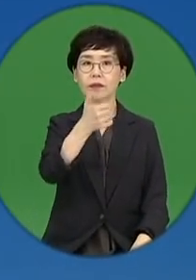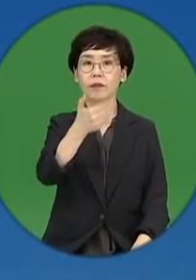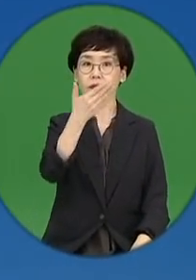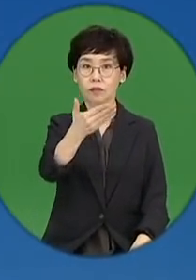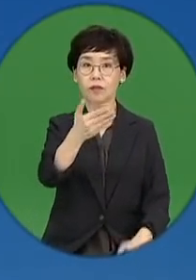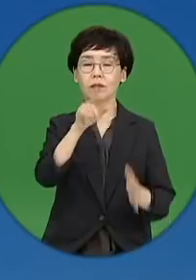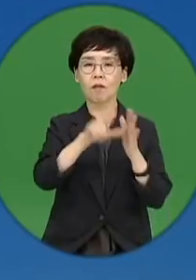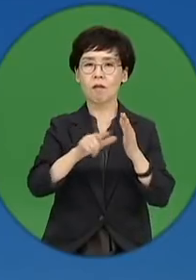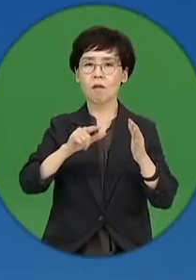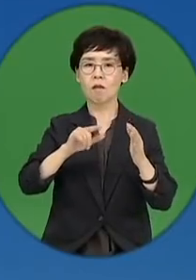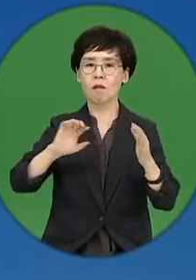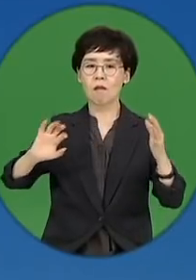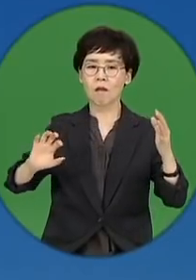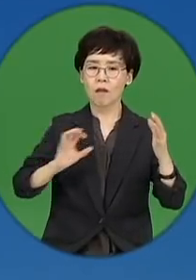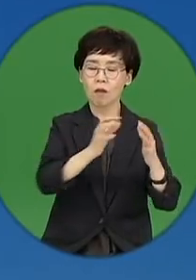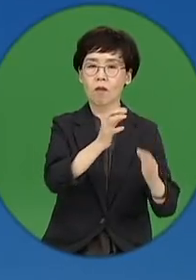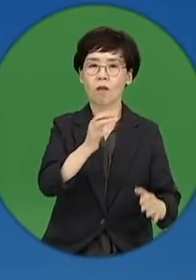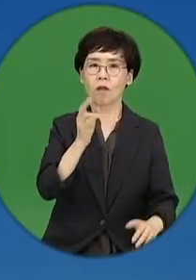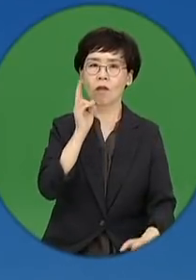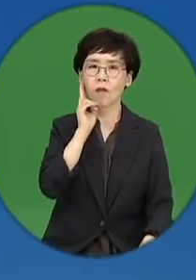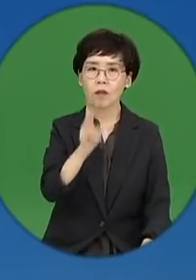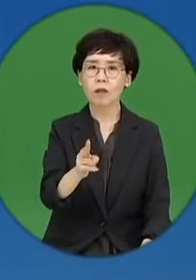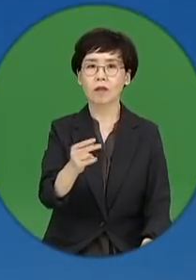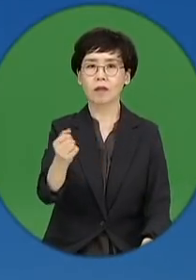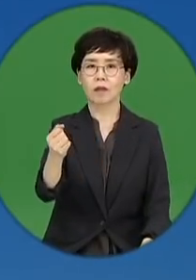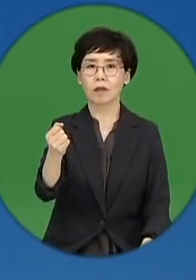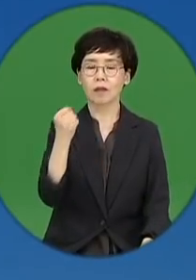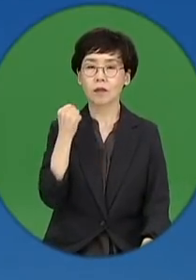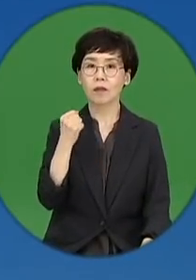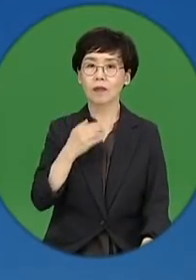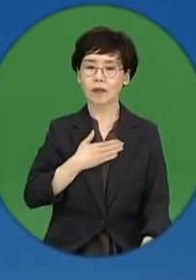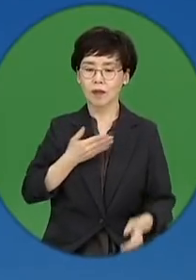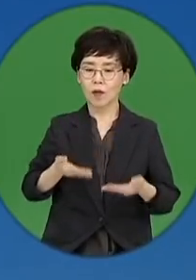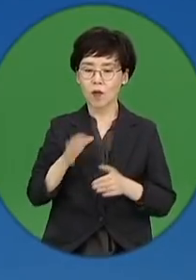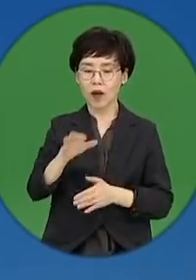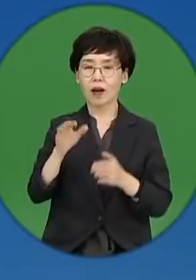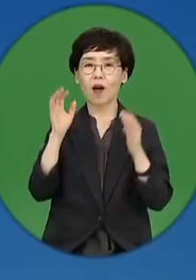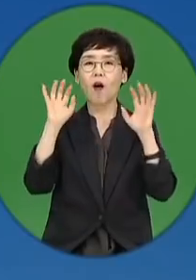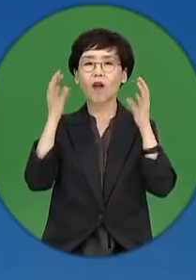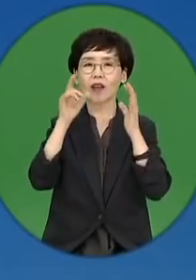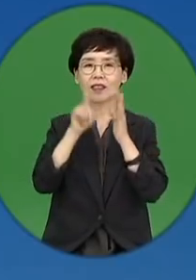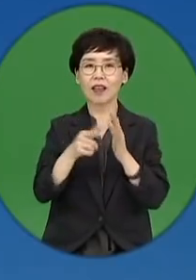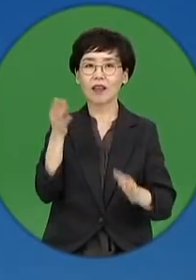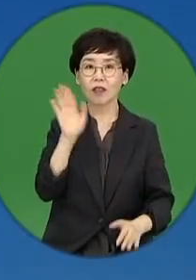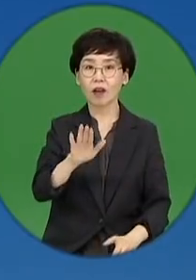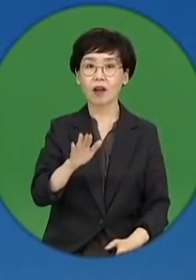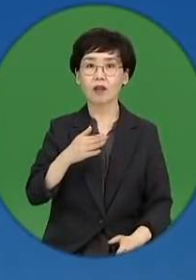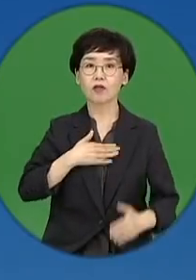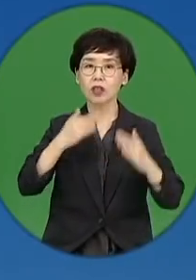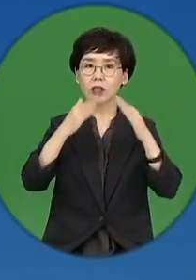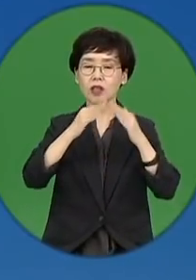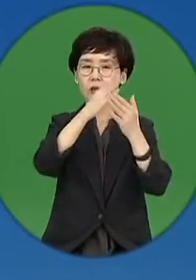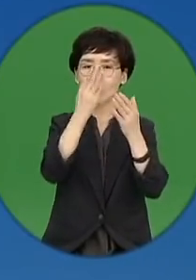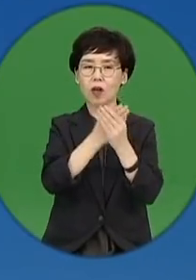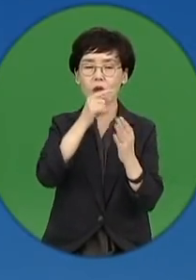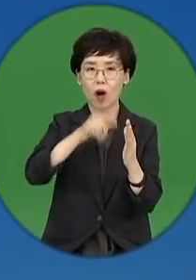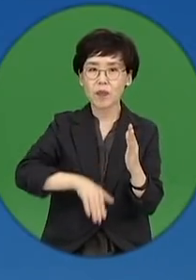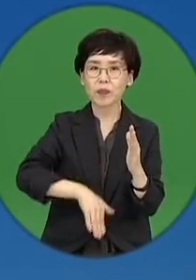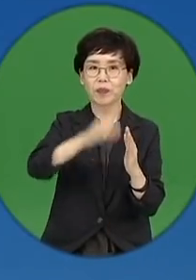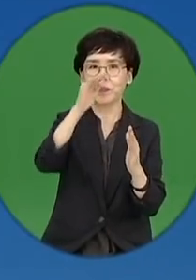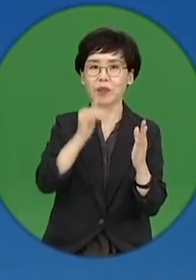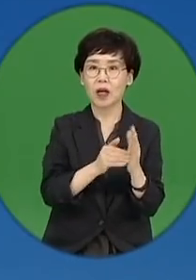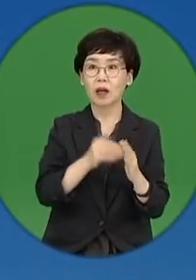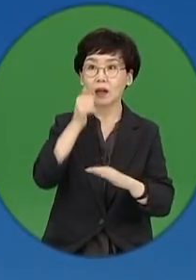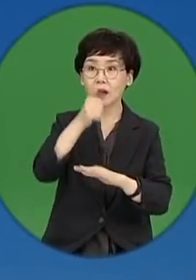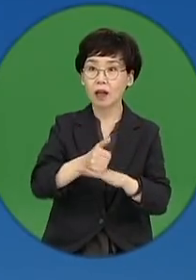컸고요. 지금 뭐 저희도 고향에 있을 때 어릴 때인데 저희 집이 완전히 다 물에 잠겨가지고